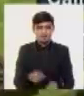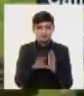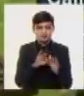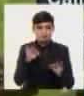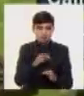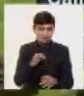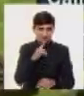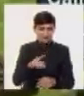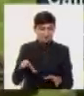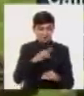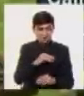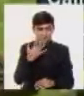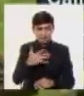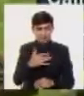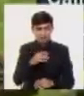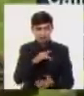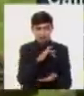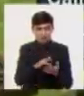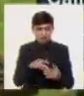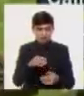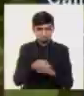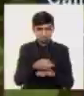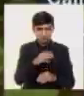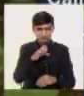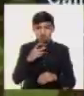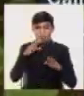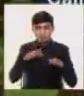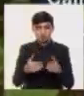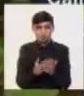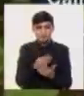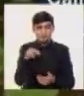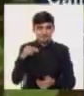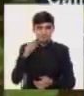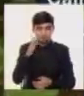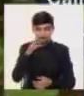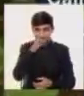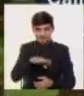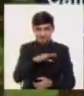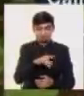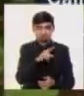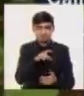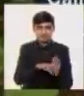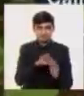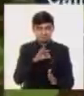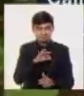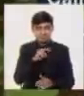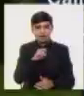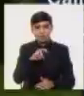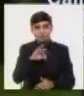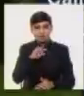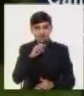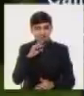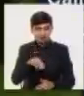Выборщики из всех 50 штатов США накануне подтвердили, что новым президентом страны будет кандидат от демократов. Выборы